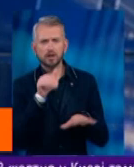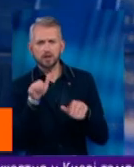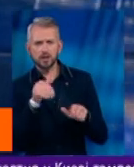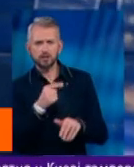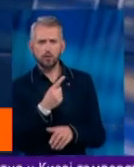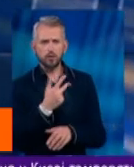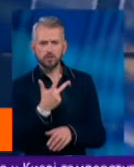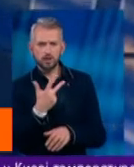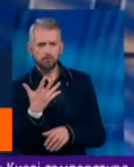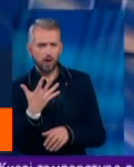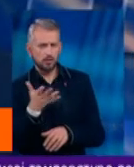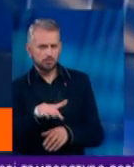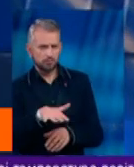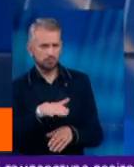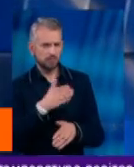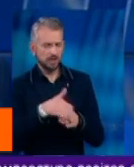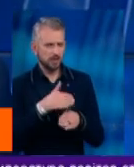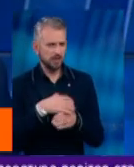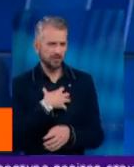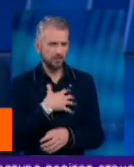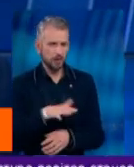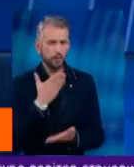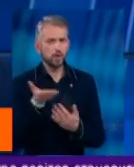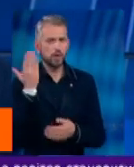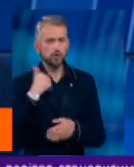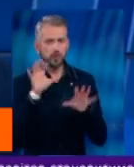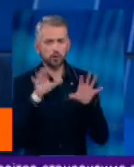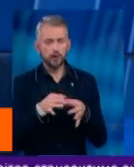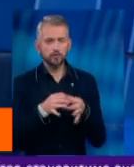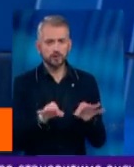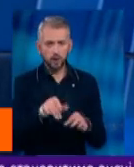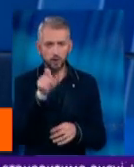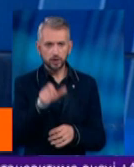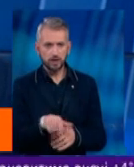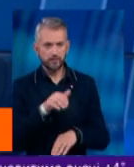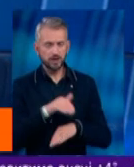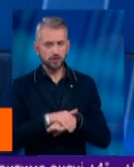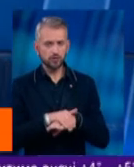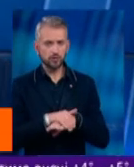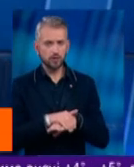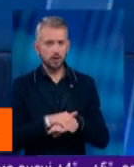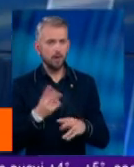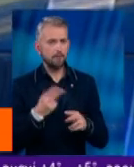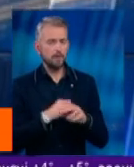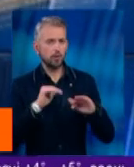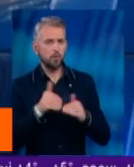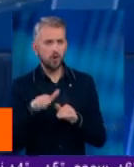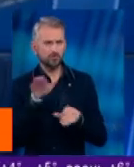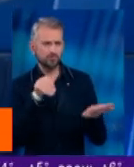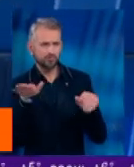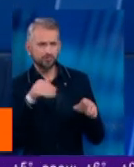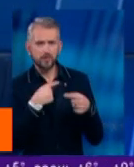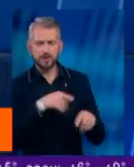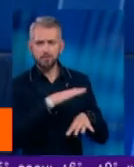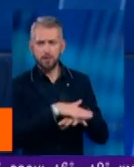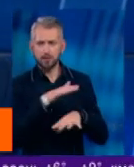5, тут значення немає. Якщо раніше законодавство дозволяло людині фактично без обмежень брати кредити в різних